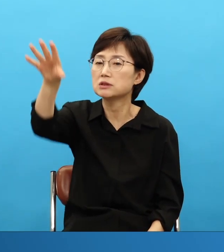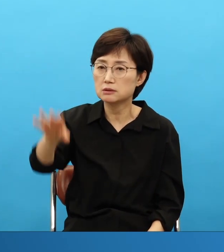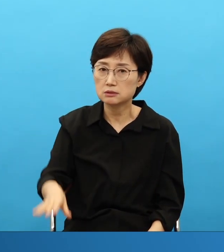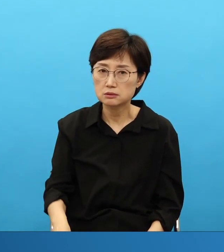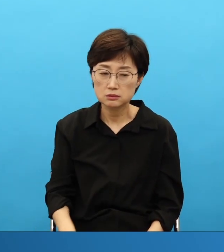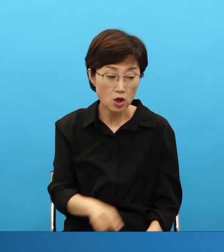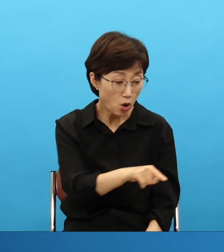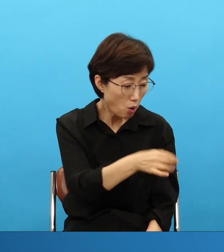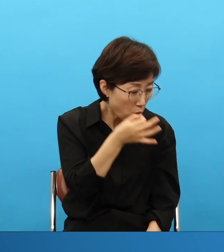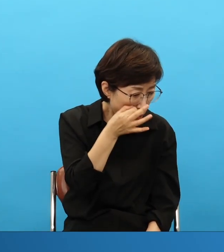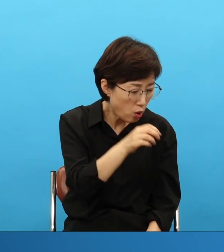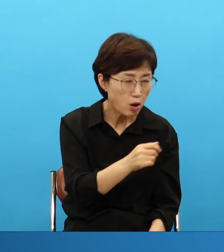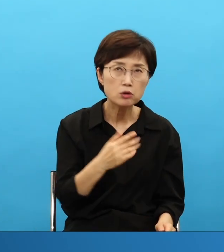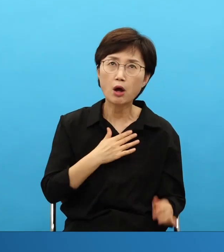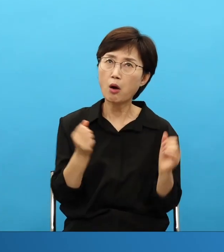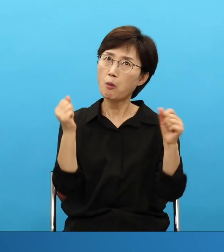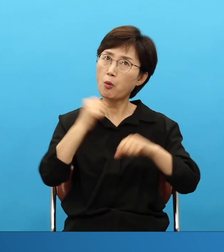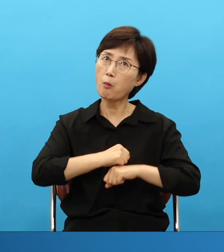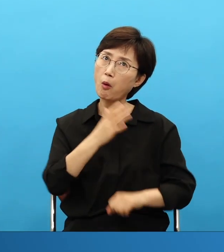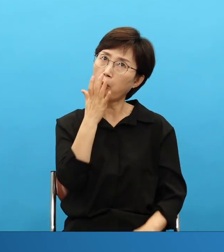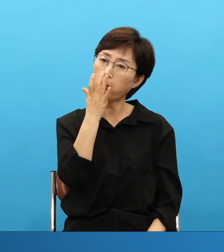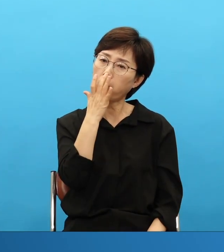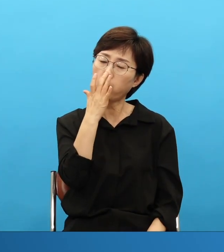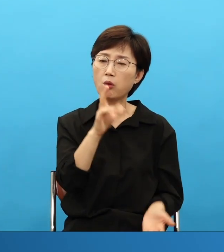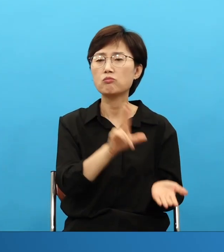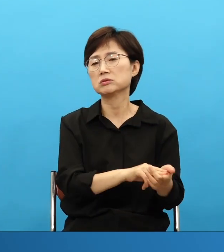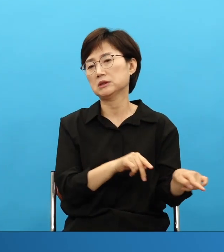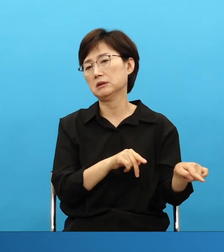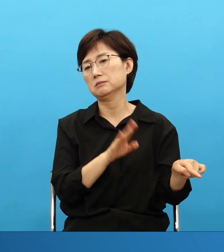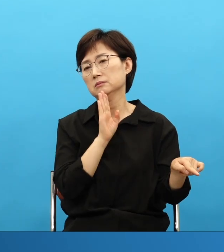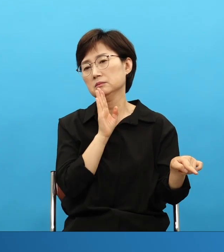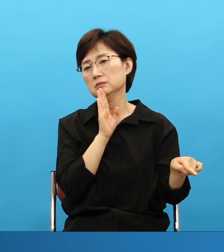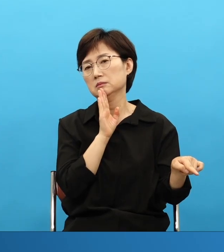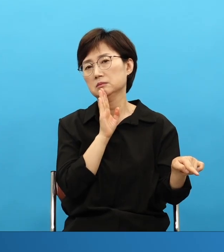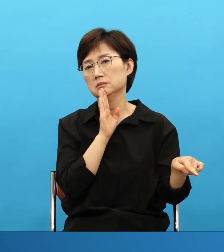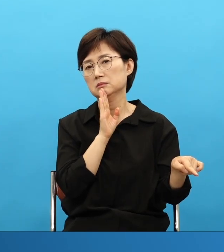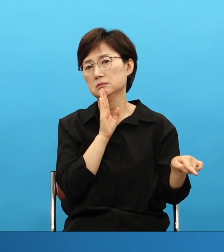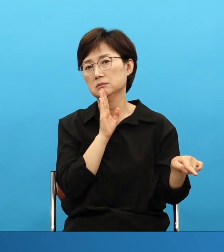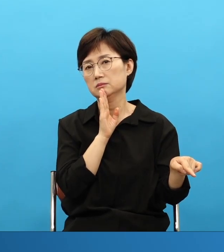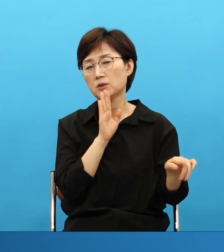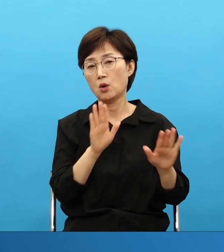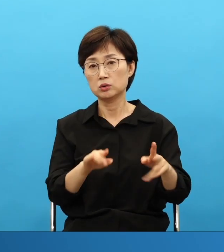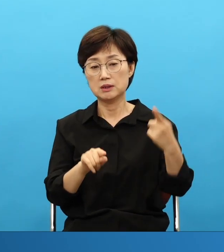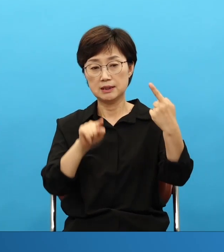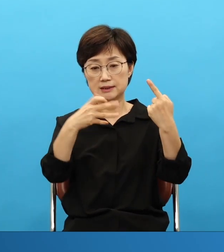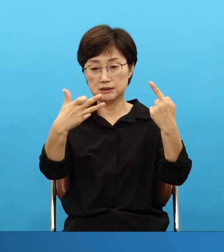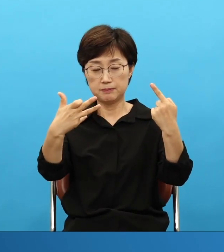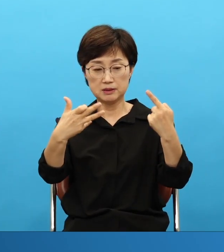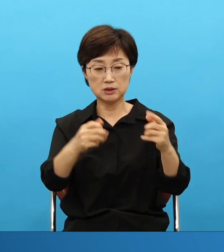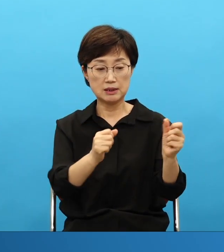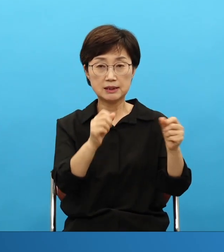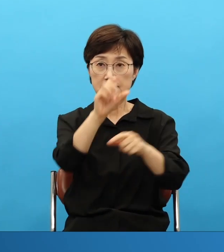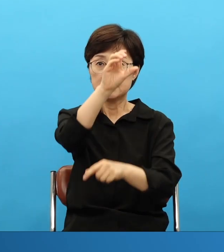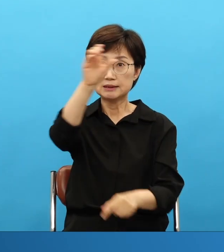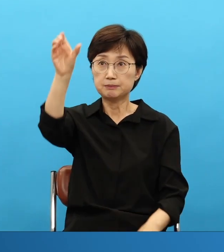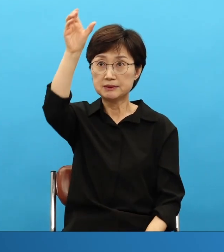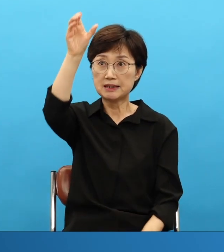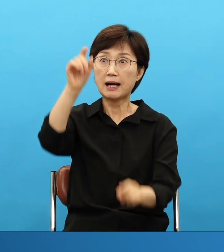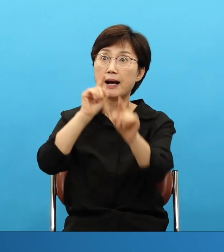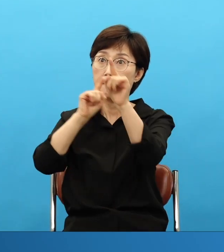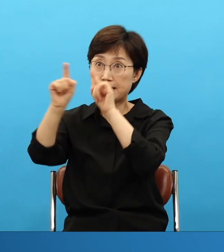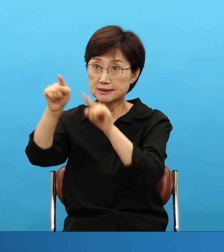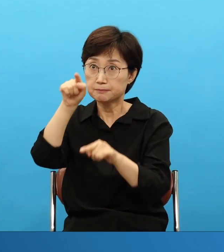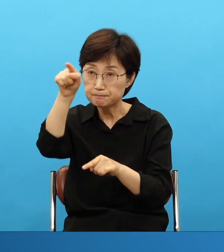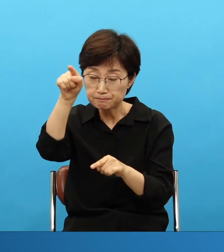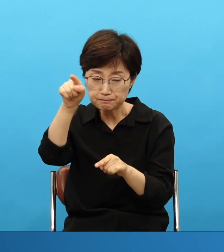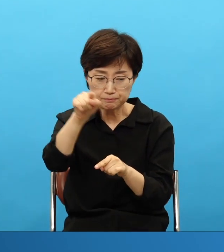는 그래서 보세요 18절에 십자가의 도가 멸망하는 자들에게는 련